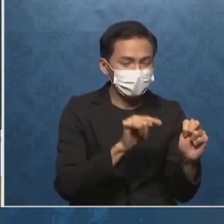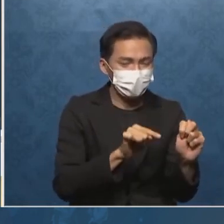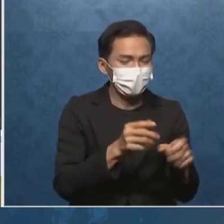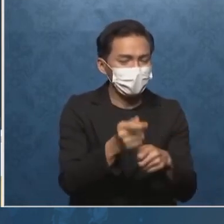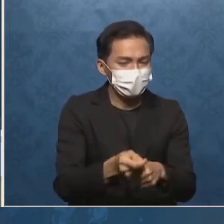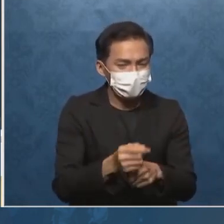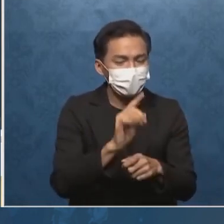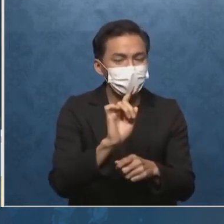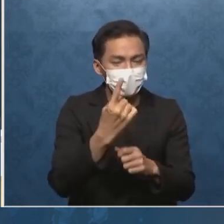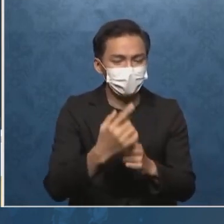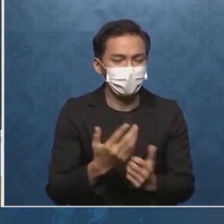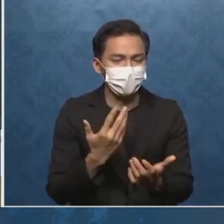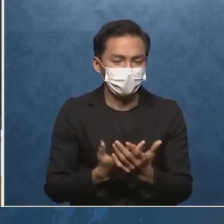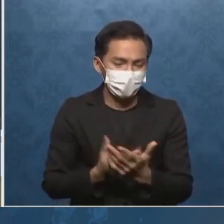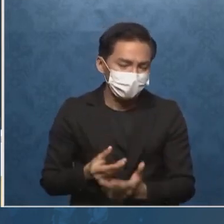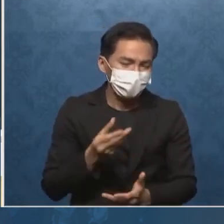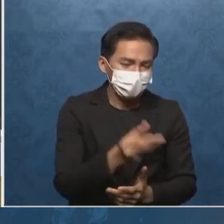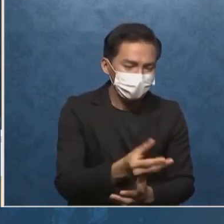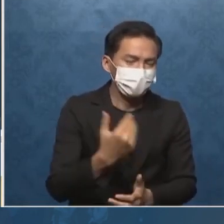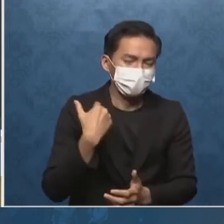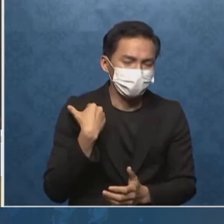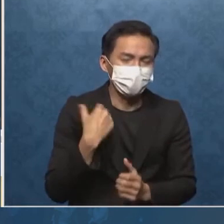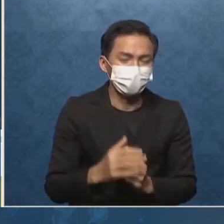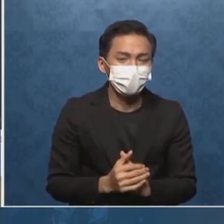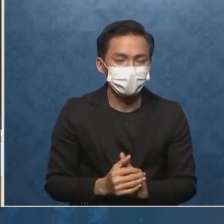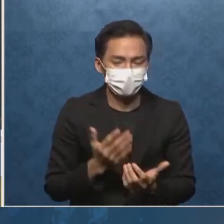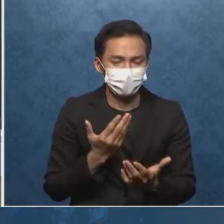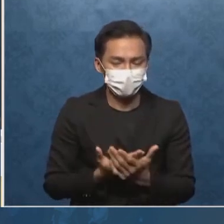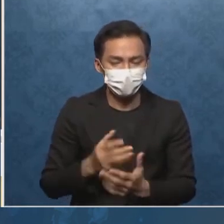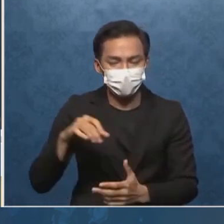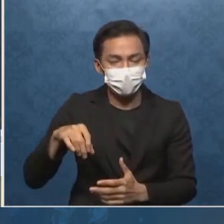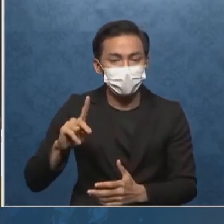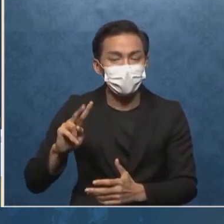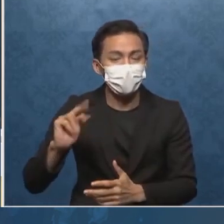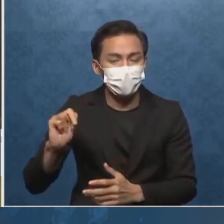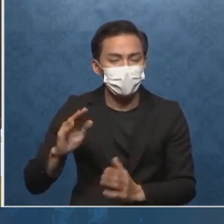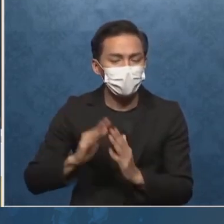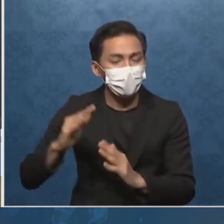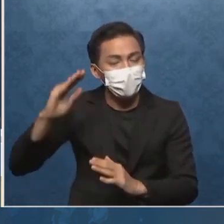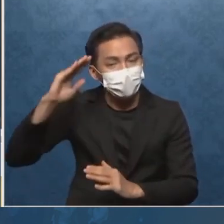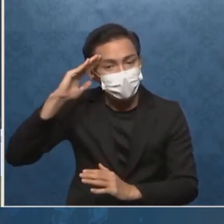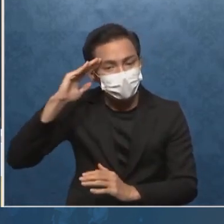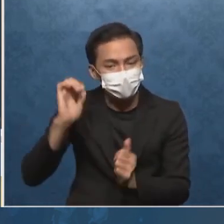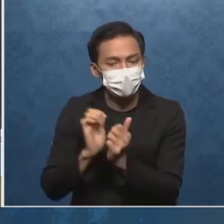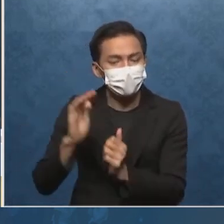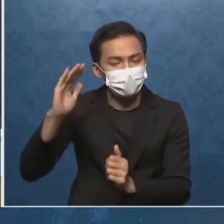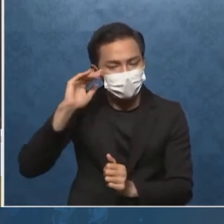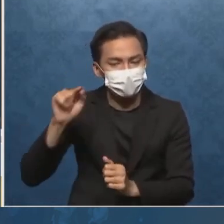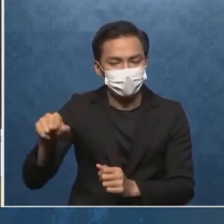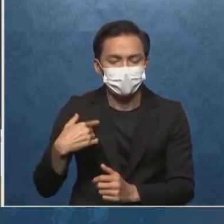ประมาณ8339ล้านบาทและพรมพัฒนาชุมชนกระทรวงมหาดไทยก็ดำเนินโครงการพัฒนาพื้นที่